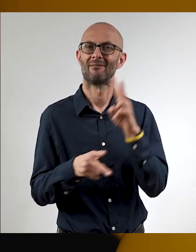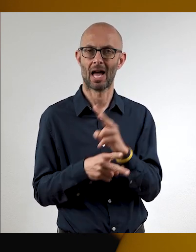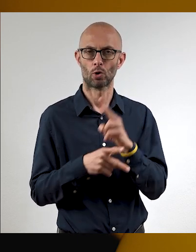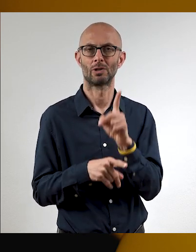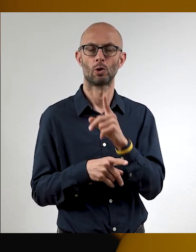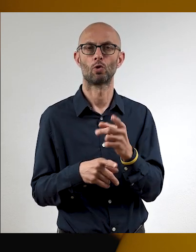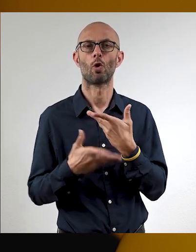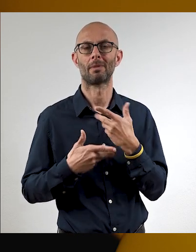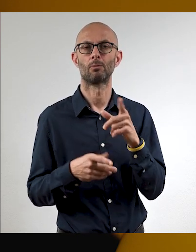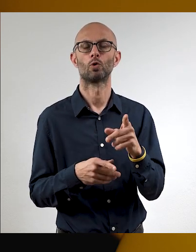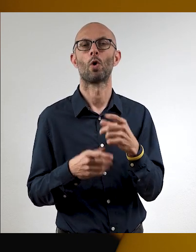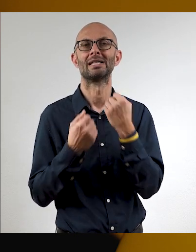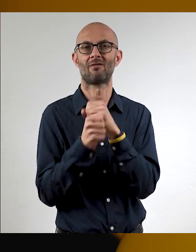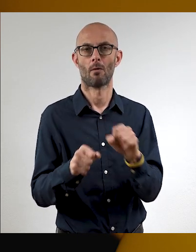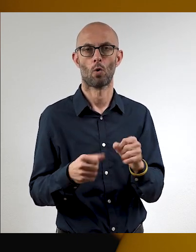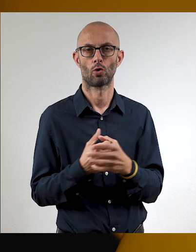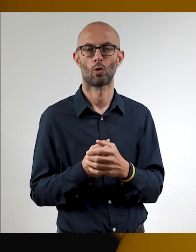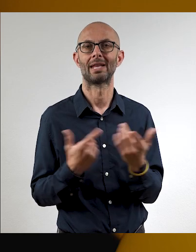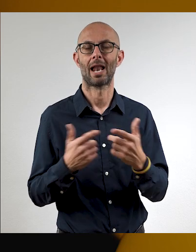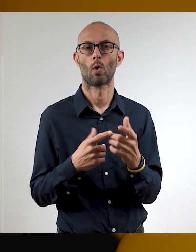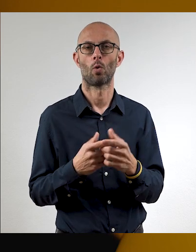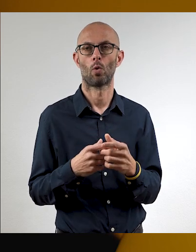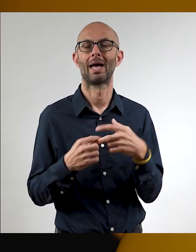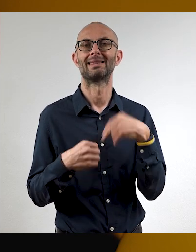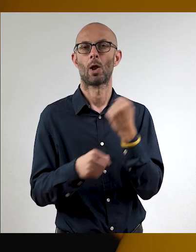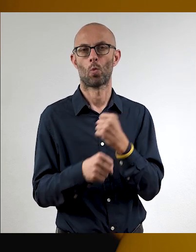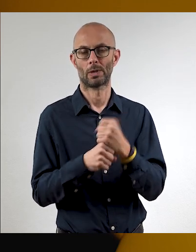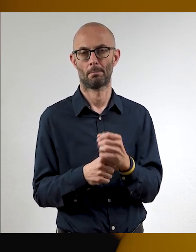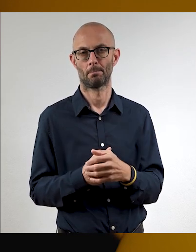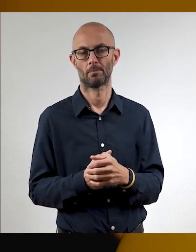varnost in dobim to svobodo, da lahko delujem.